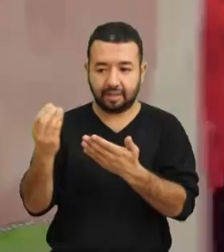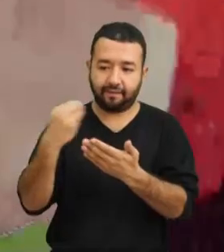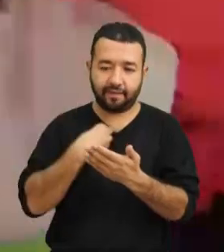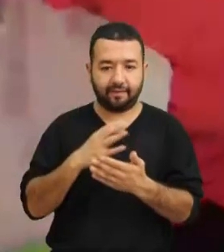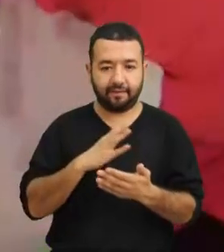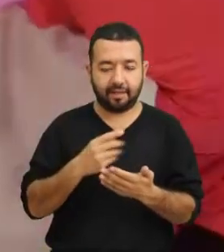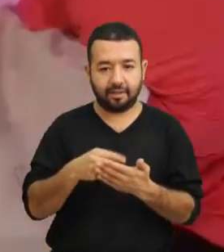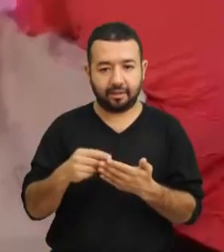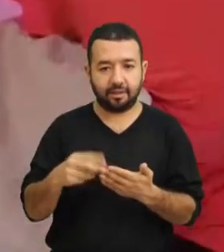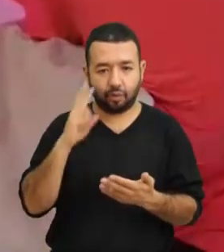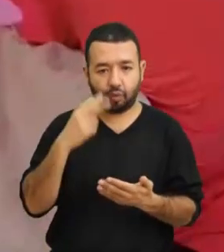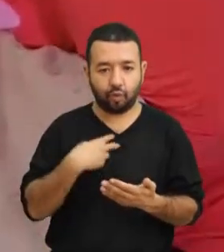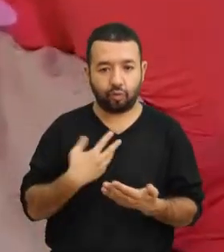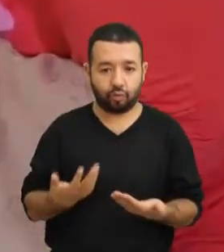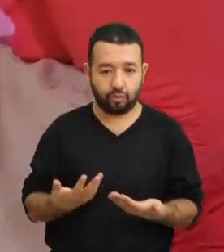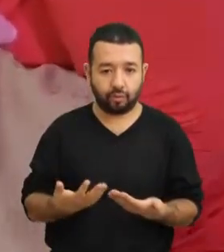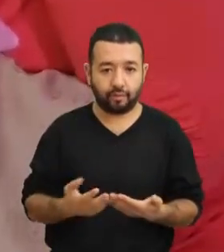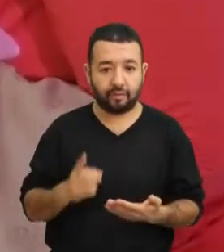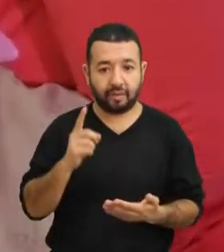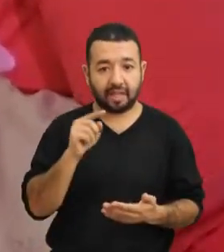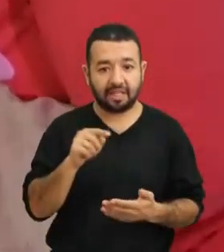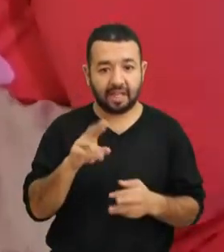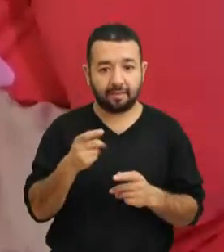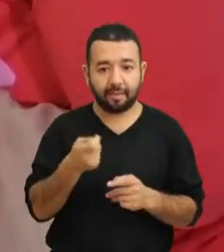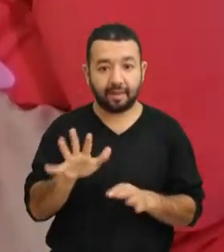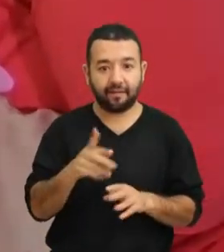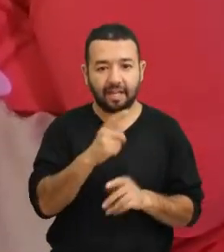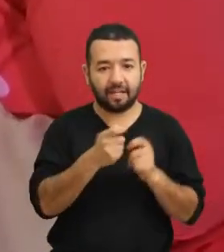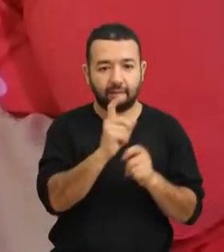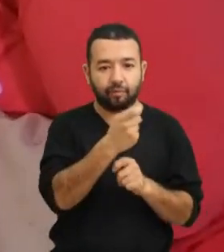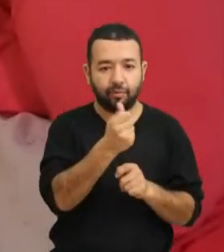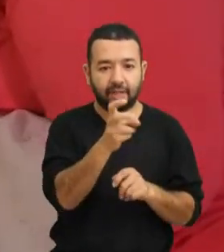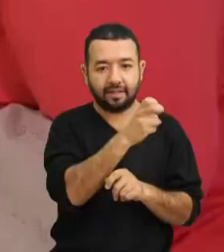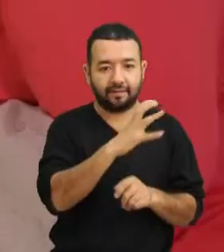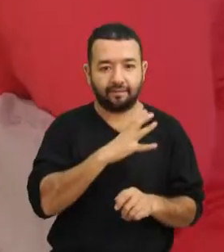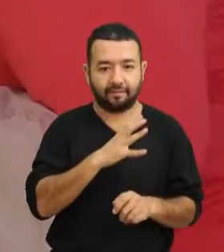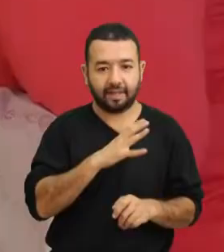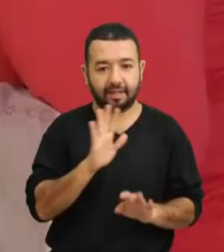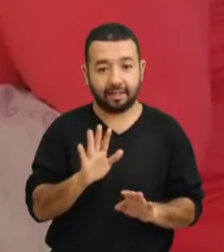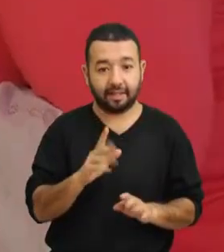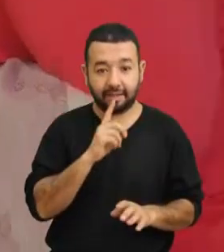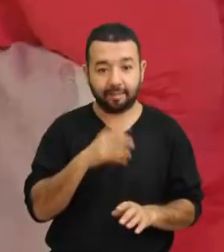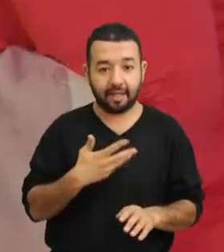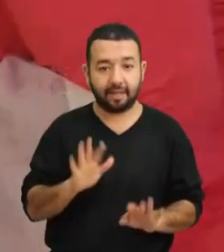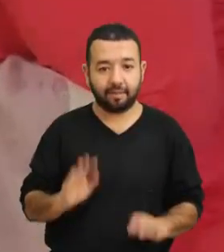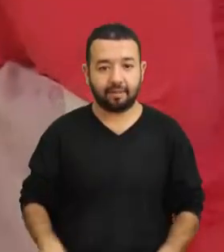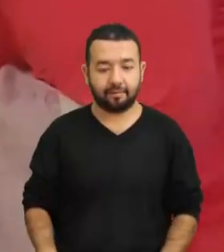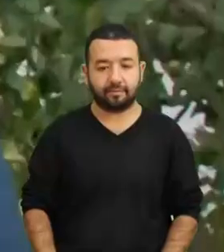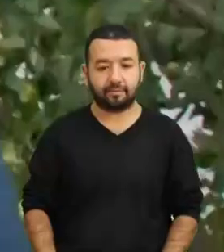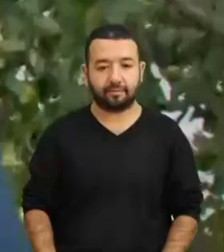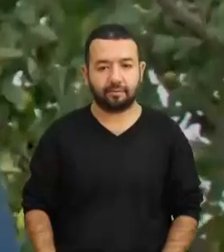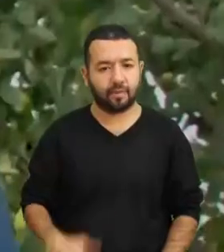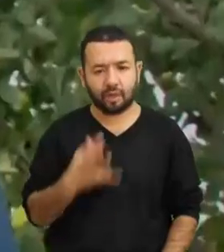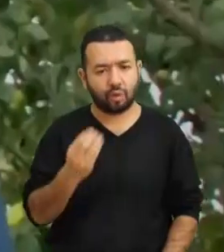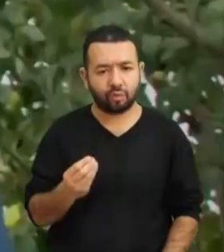görürdünüz. Tabii ki görürdü de yalnız Sengi gibi bedavaya değil. Gidip babam onu davut gibi yollarda.